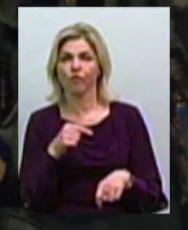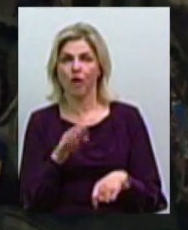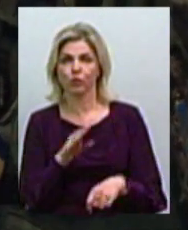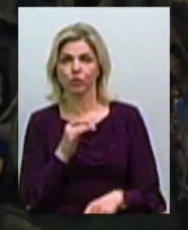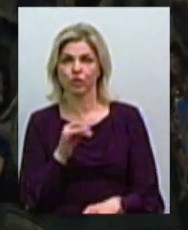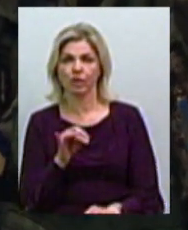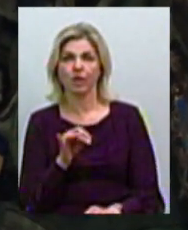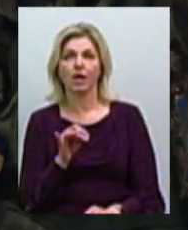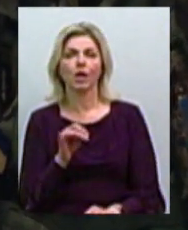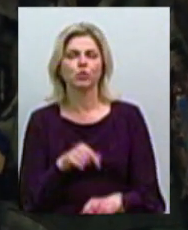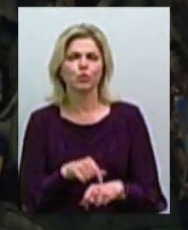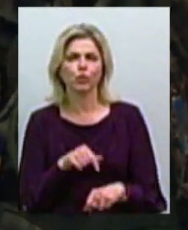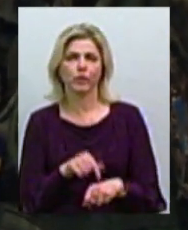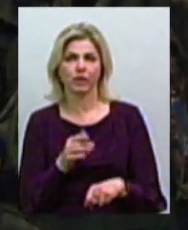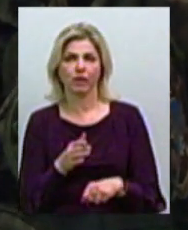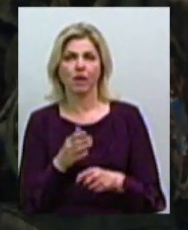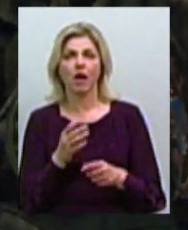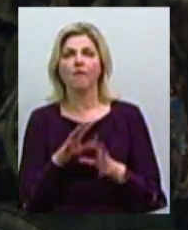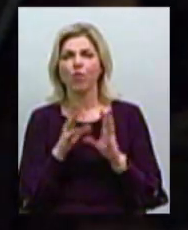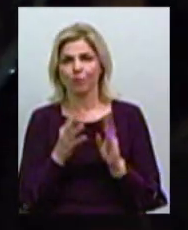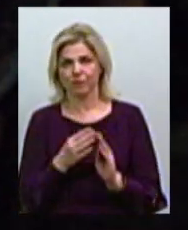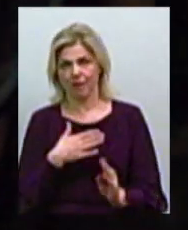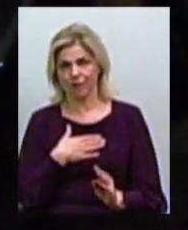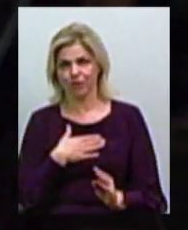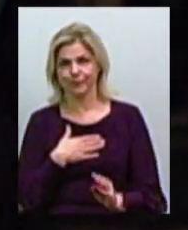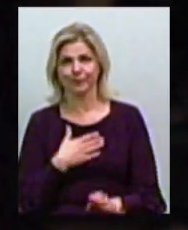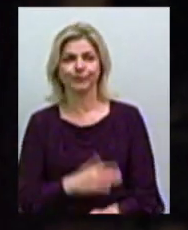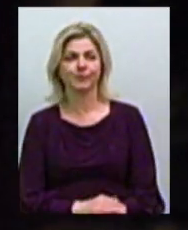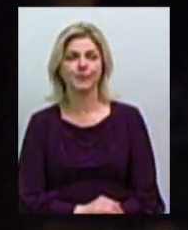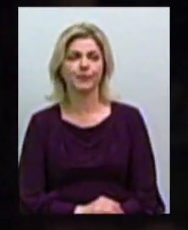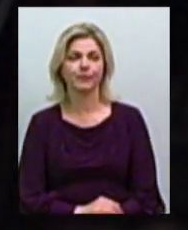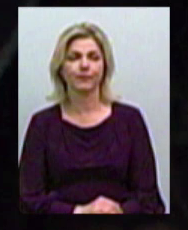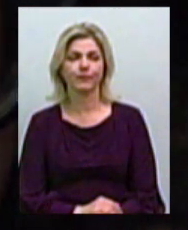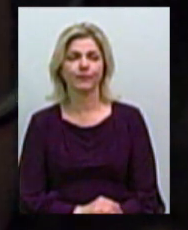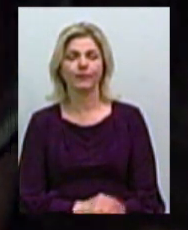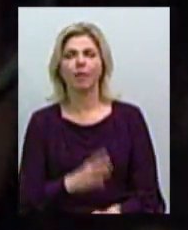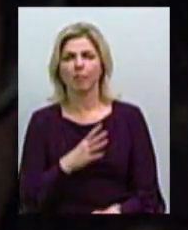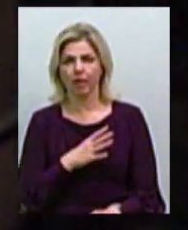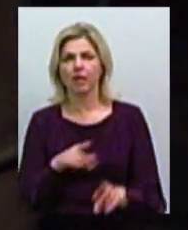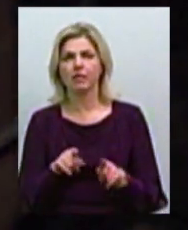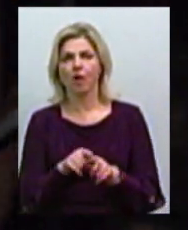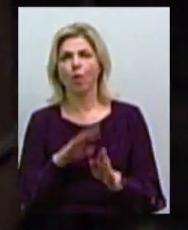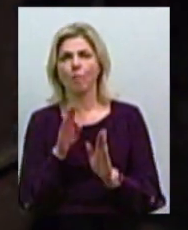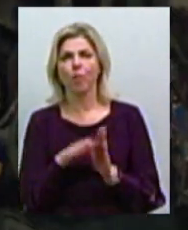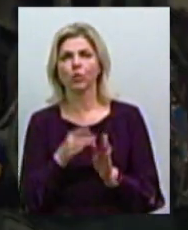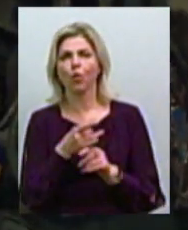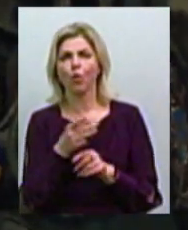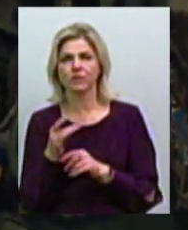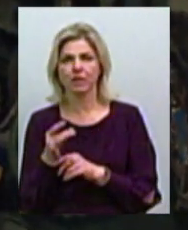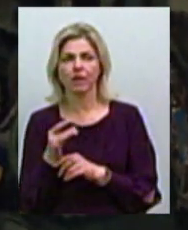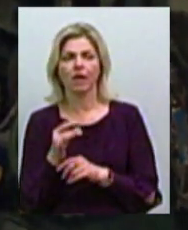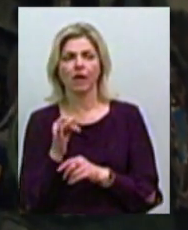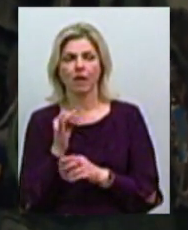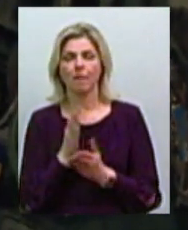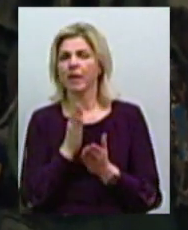такий от чуйний, ну, взагалі наш. Були таке, що під обстріли, там, ну, не так, щоб геть під